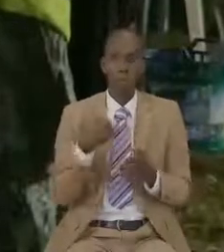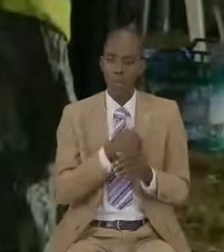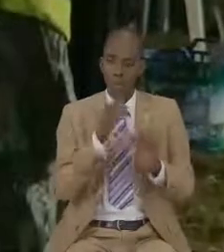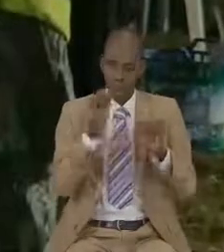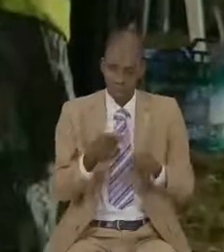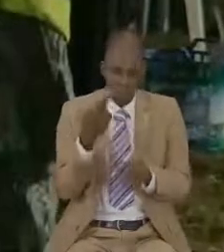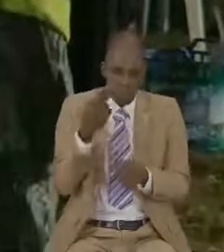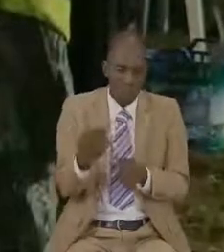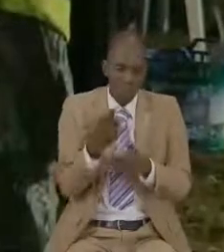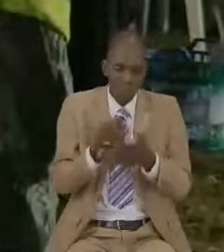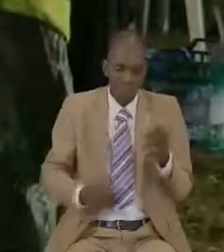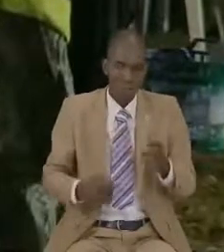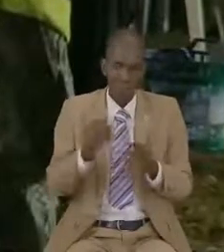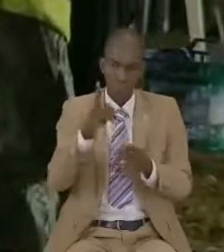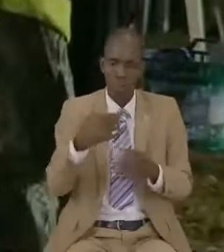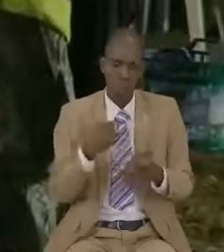Jésus-Christ.